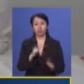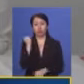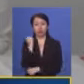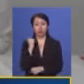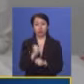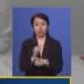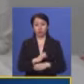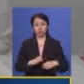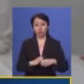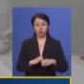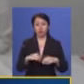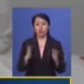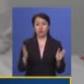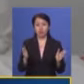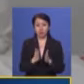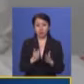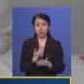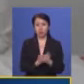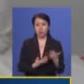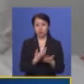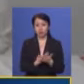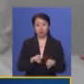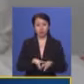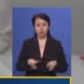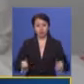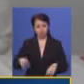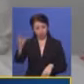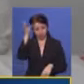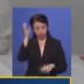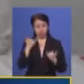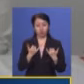группа, оказались ниже рекомендуемых Министерством образования,